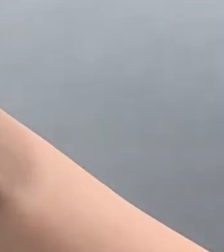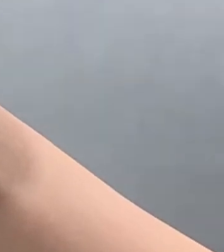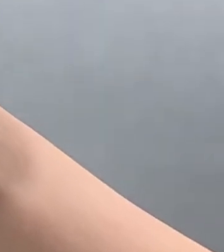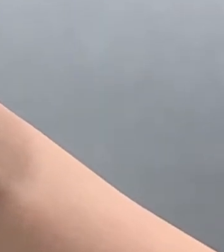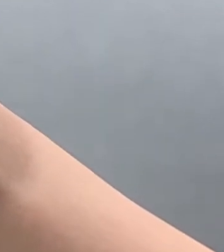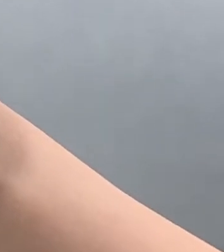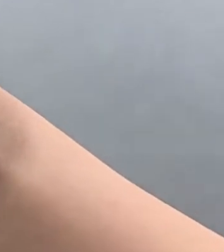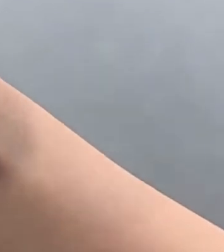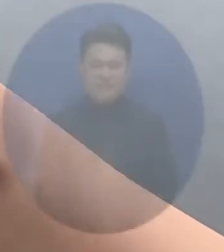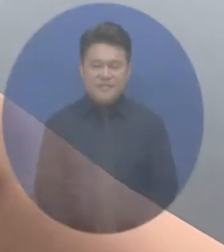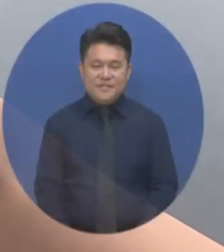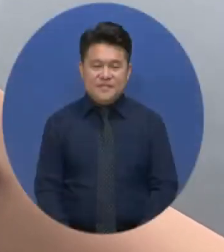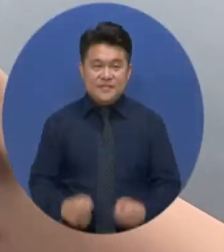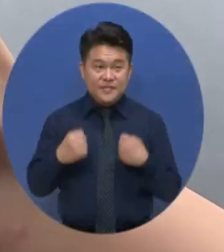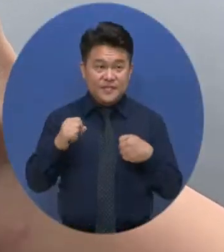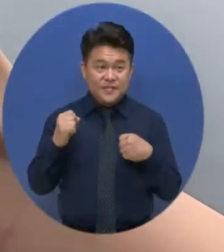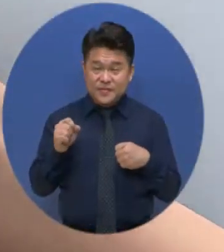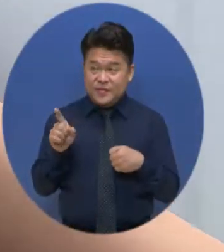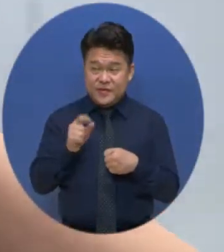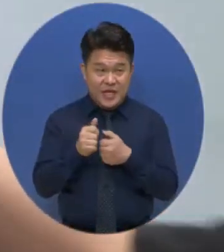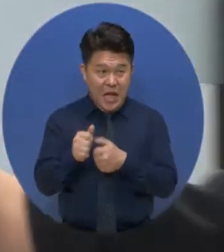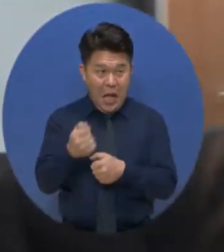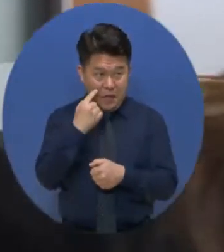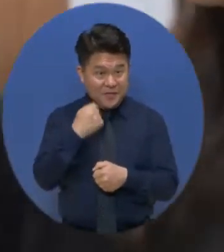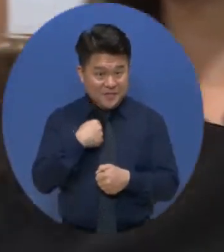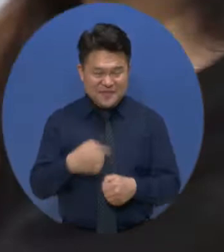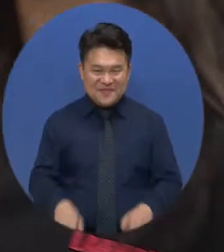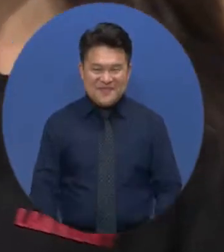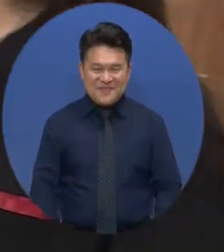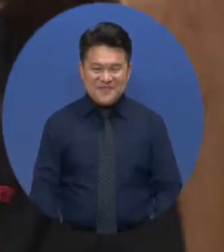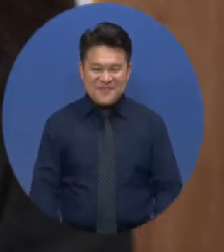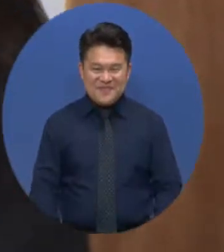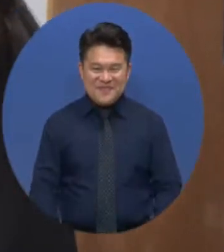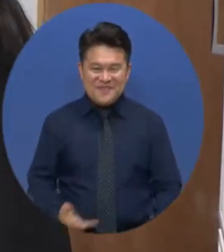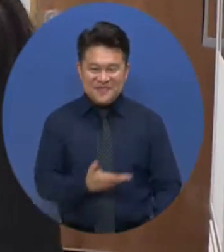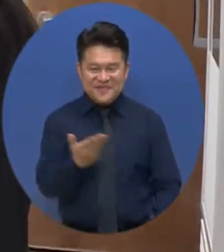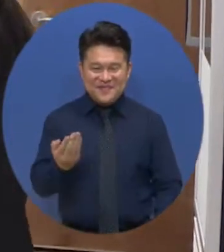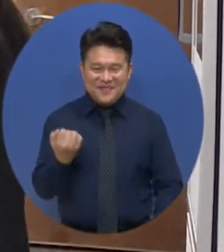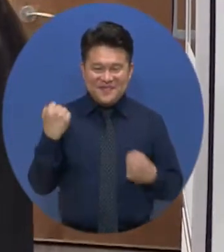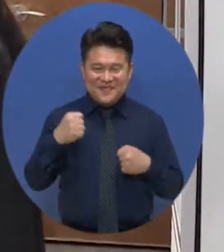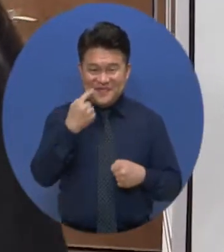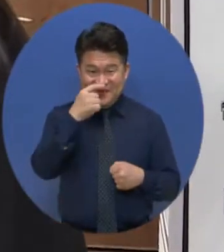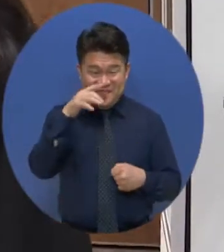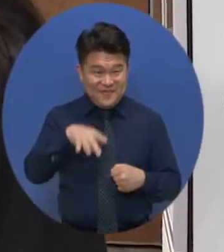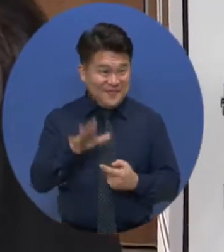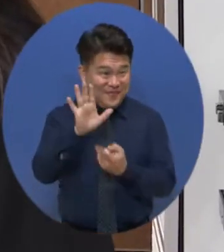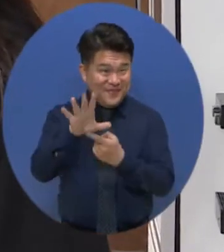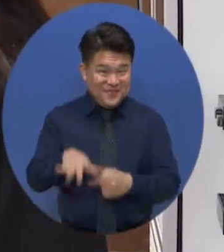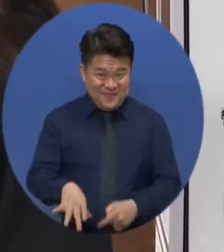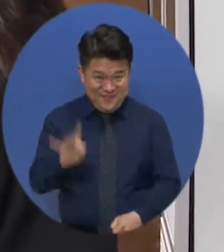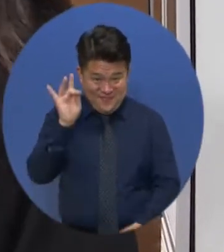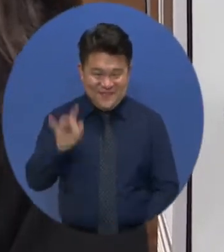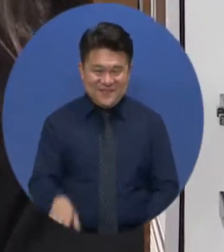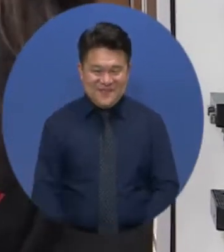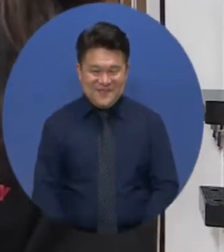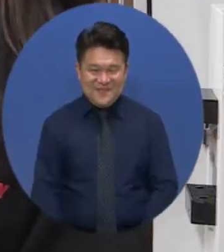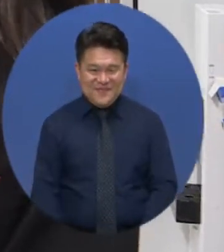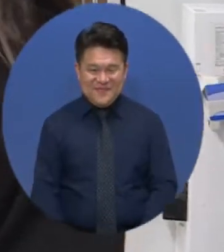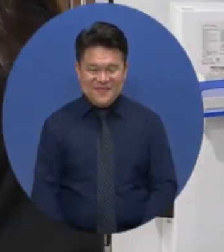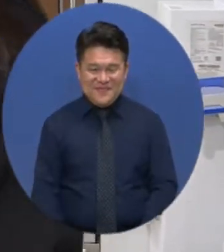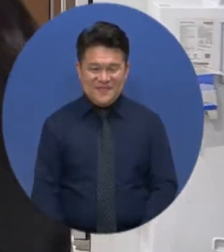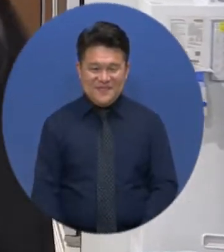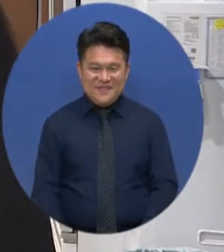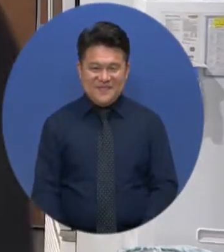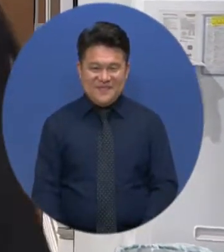네, 안무 한번 잘 따라가보도록 해볼게요. 여러분들의 수마번을 정말 최초로 공개를